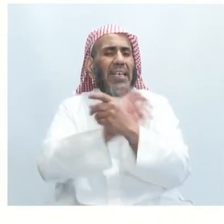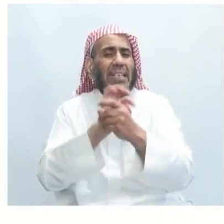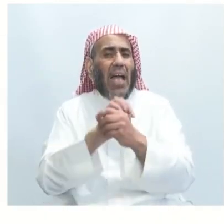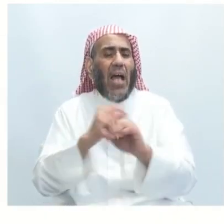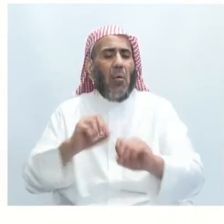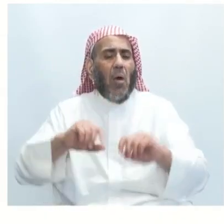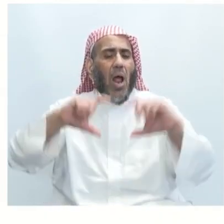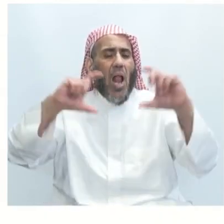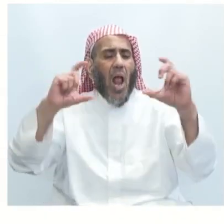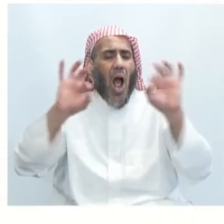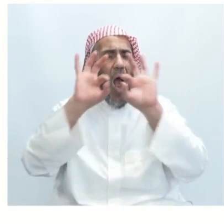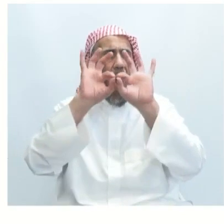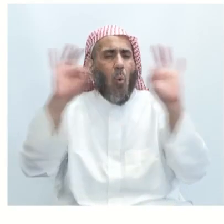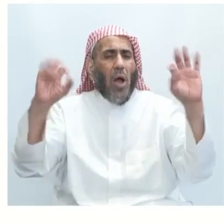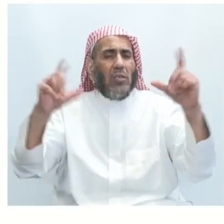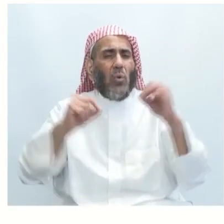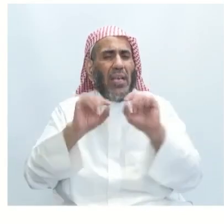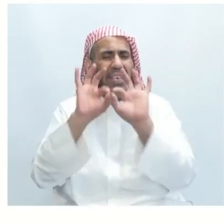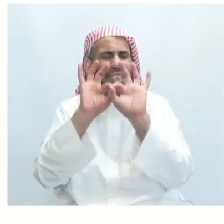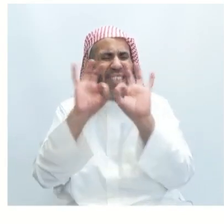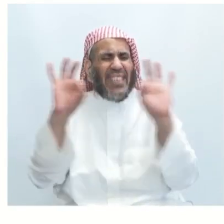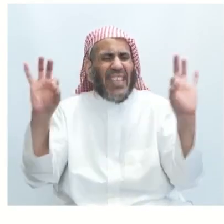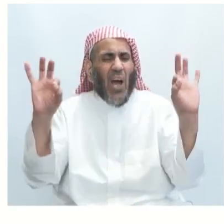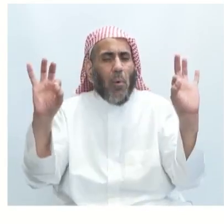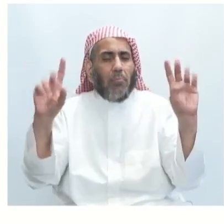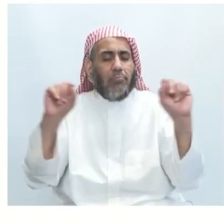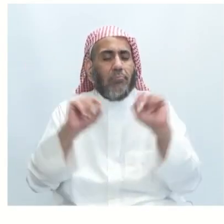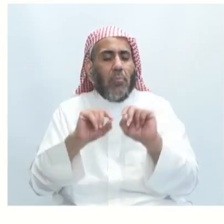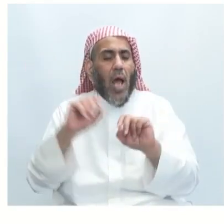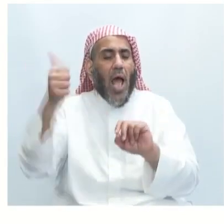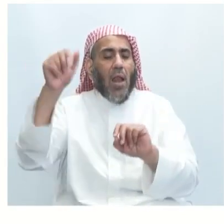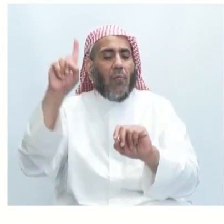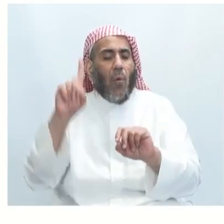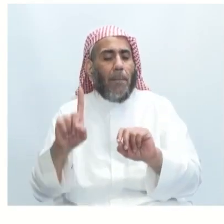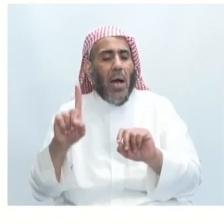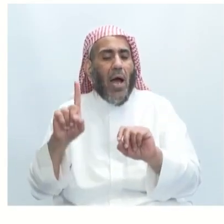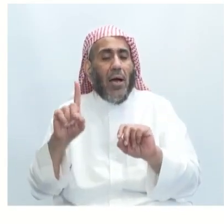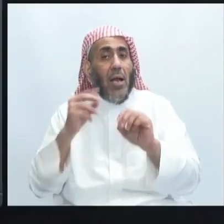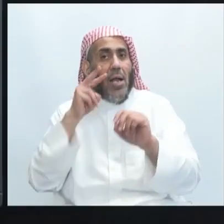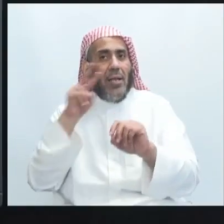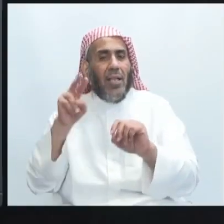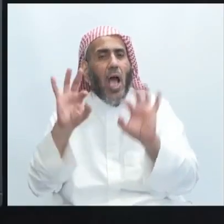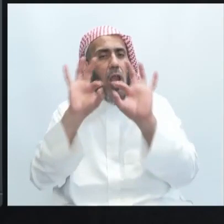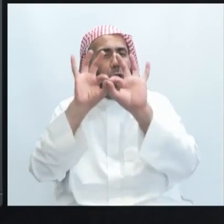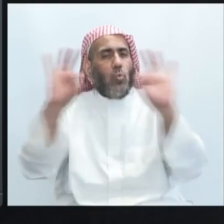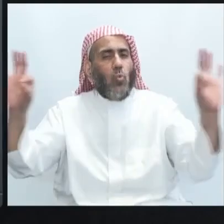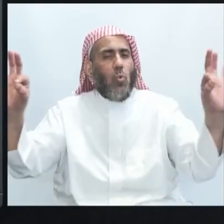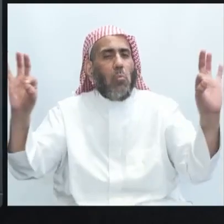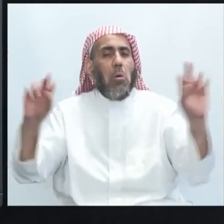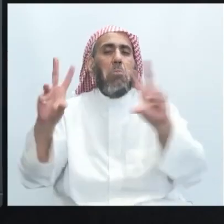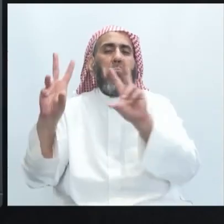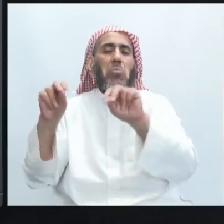نلاحظ ان هناك شكلين لو قسنا هما ابنائي وبنات الطلاب ال وبا لشاهدنا ان طولهما